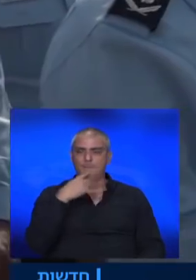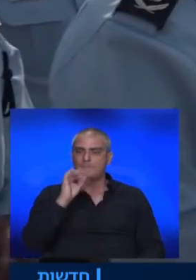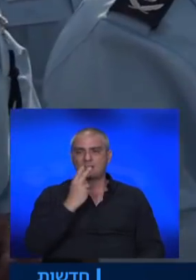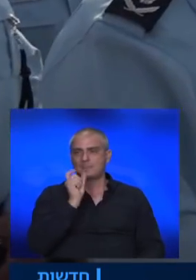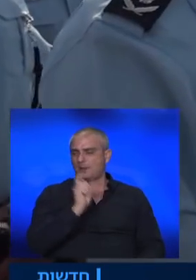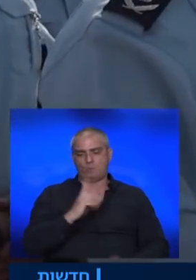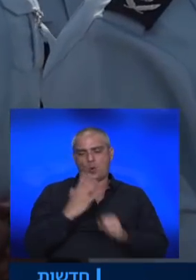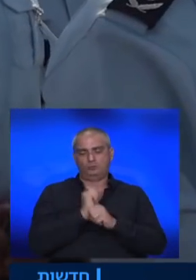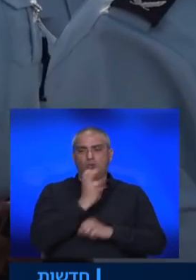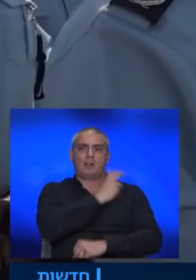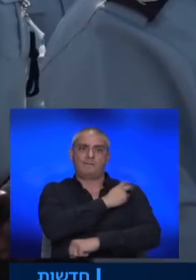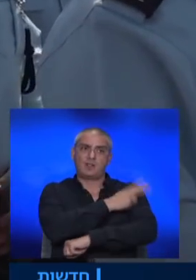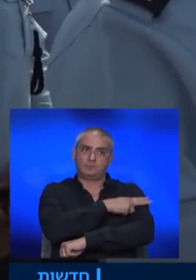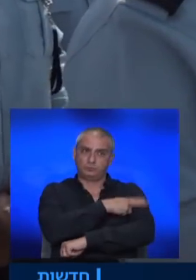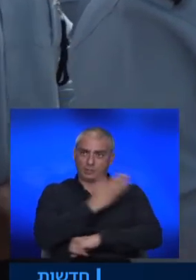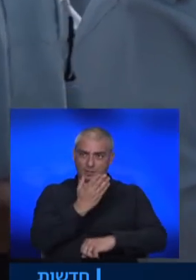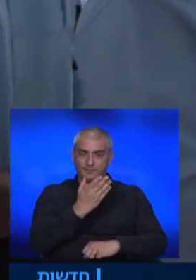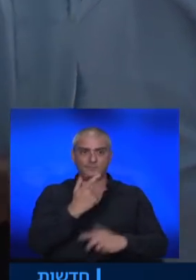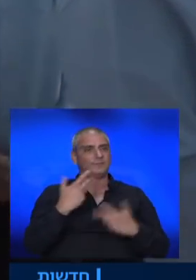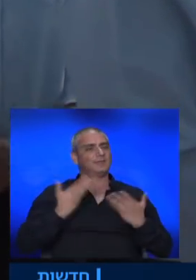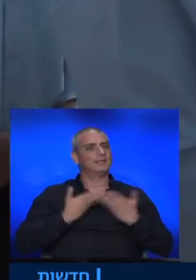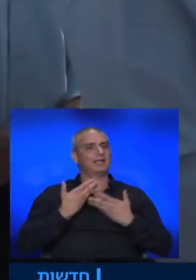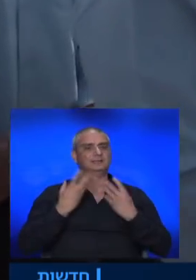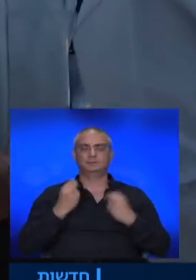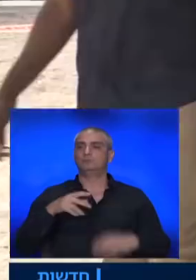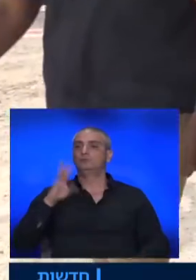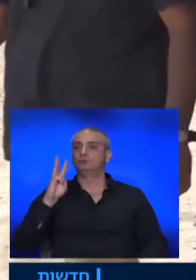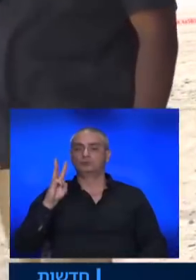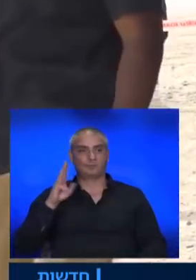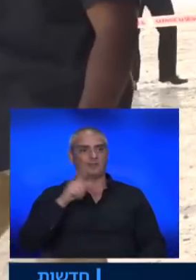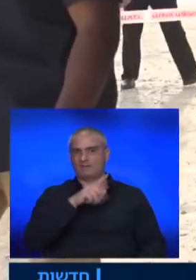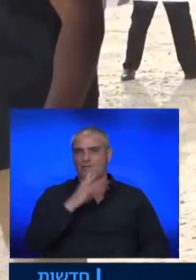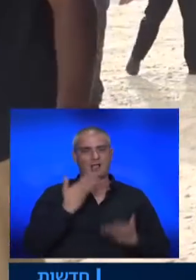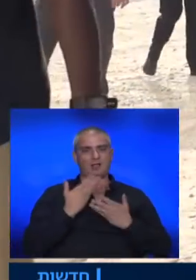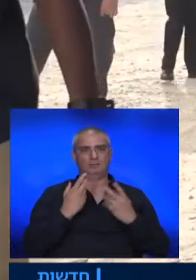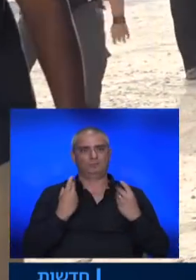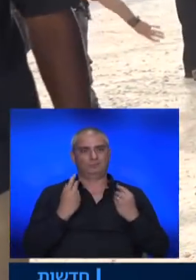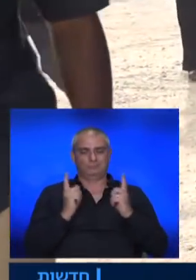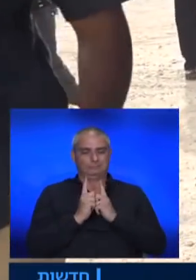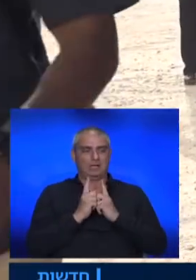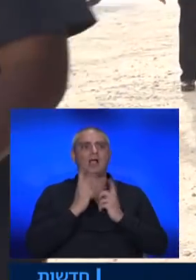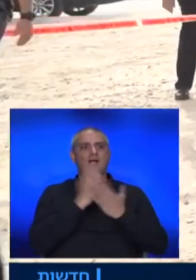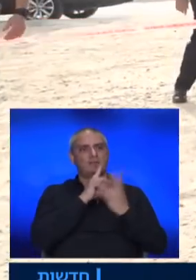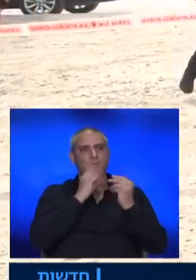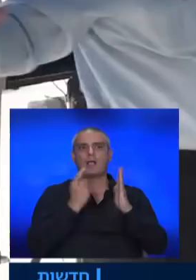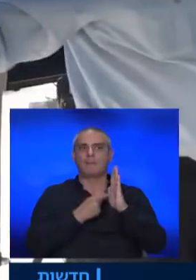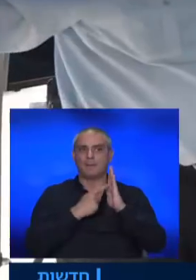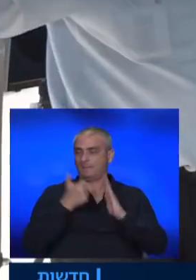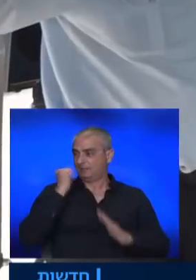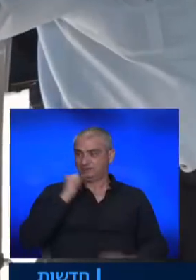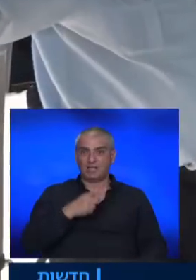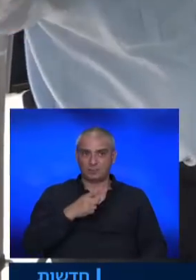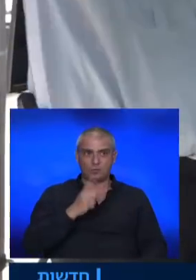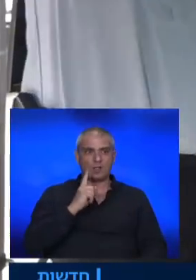המפכ"ל. האידיליה ביחסים בין שבתאי לאוחנה הייתה קצרה. הם אמנם שוחחו כבר כמה פעמים מאז אתמול, ובסביבתם